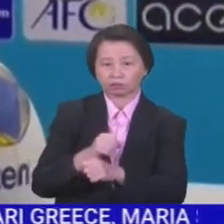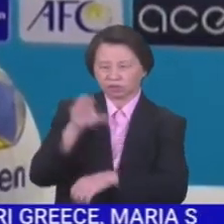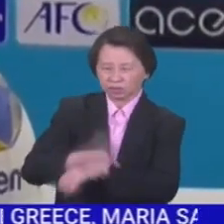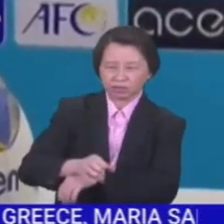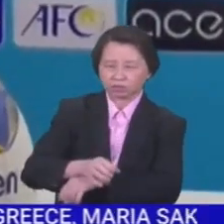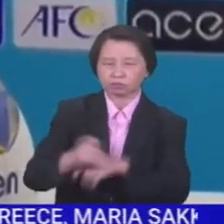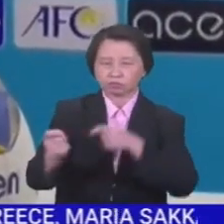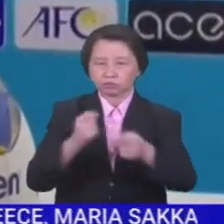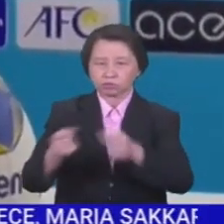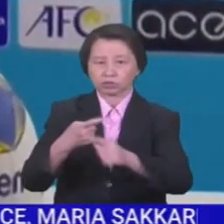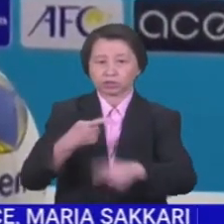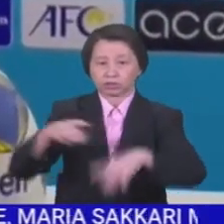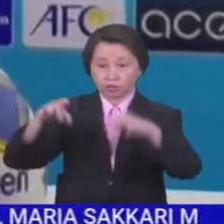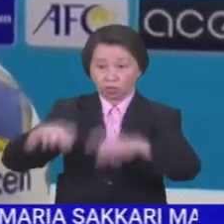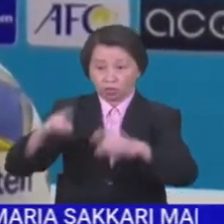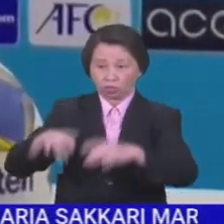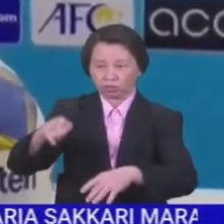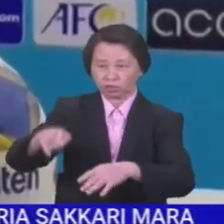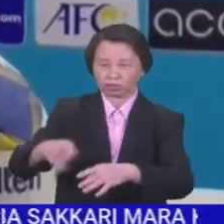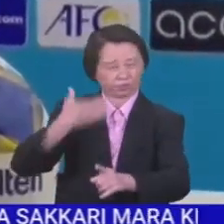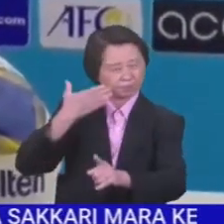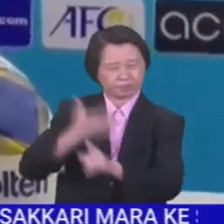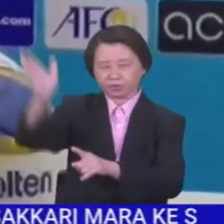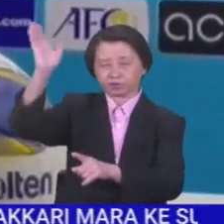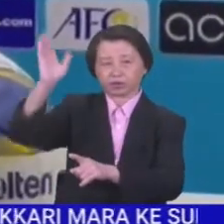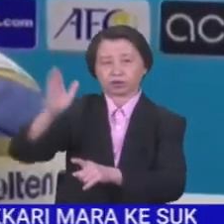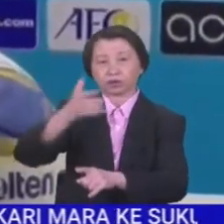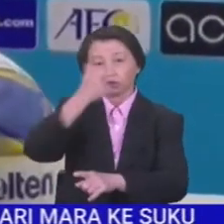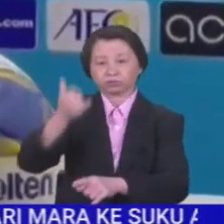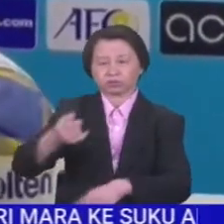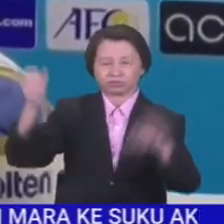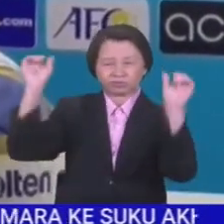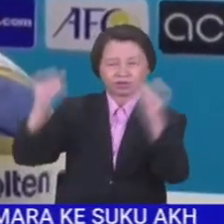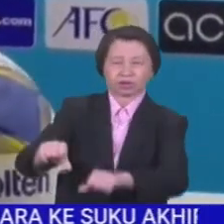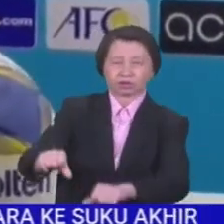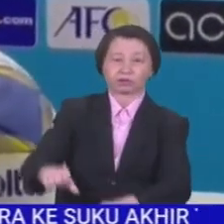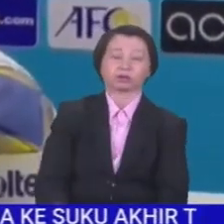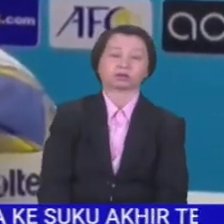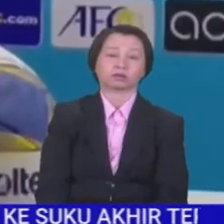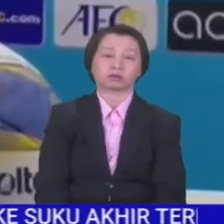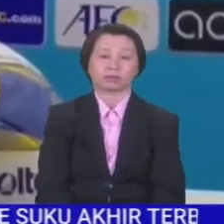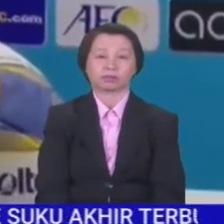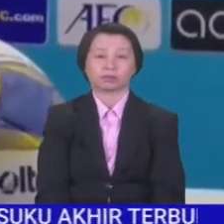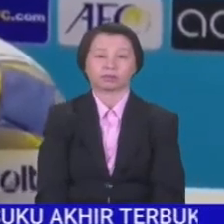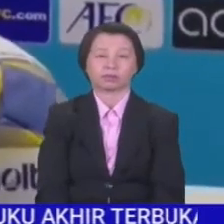supaya pengendali dari Australia itu dipecat susulan kegagalan tersebut.